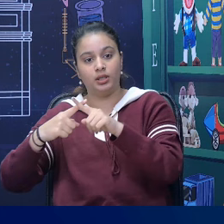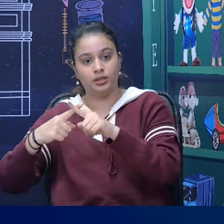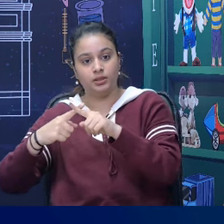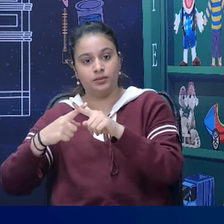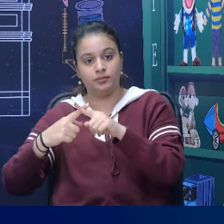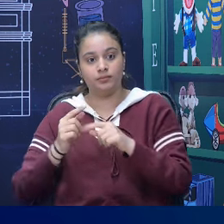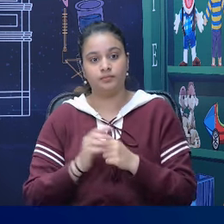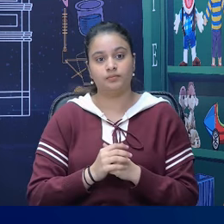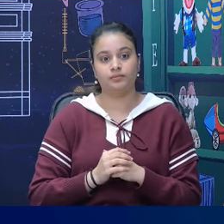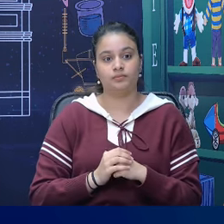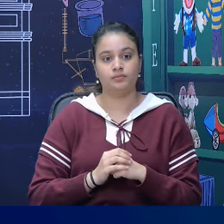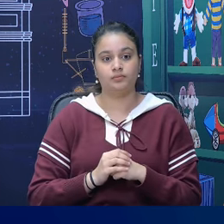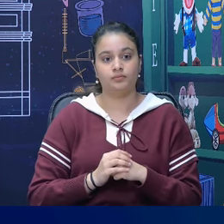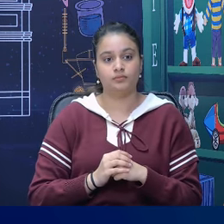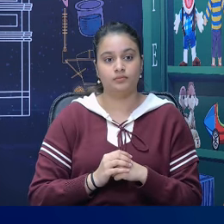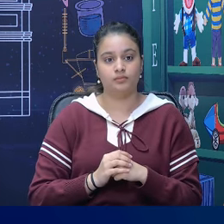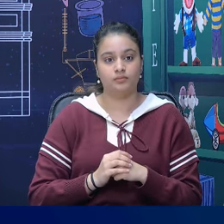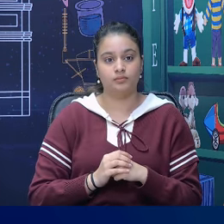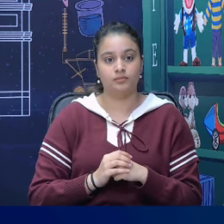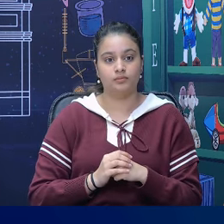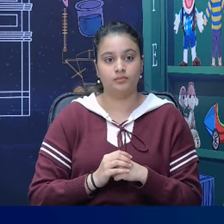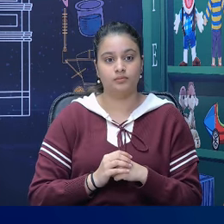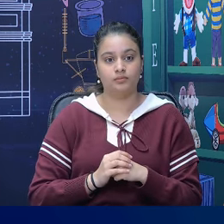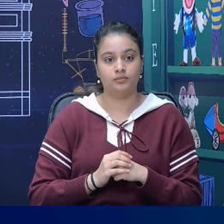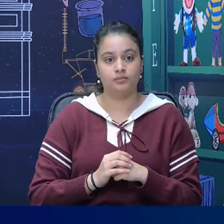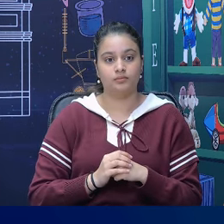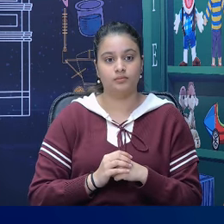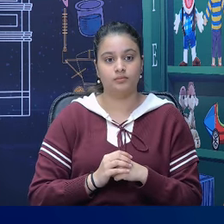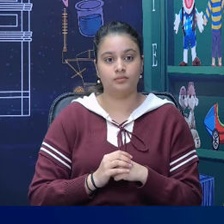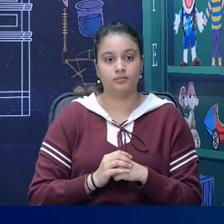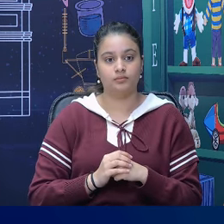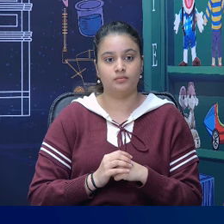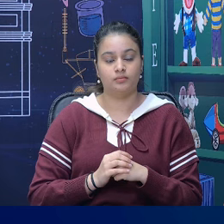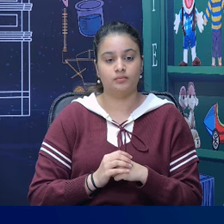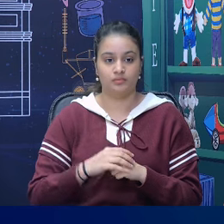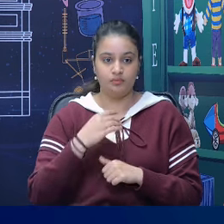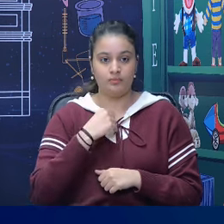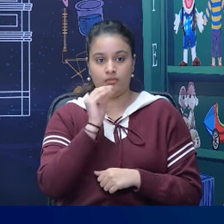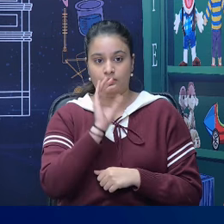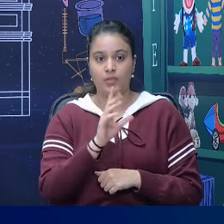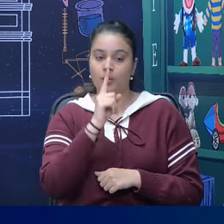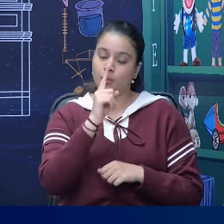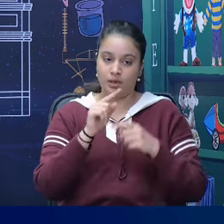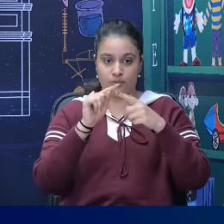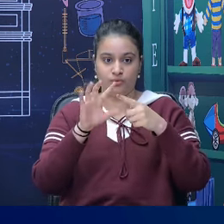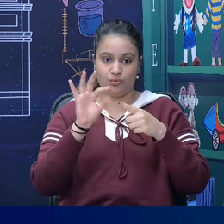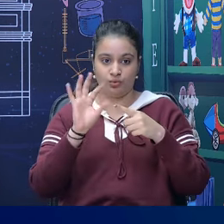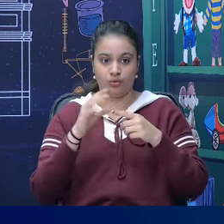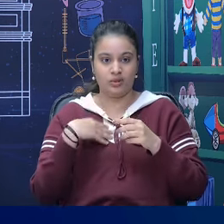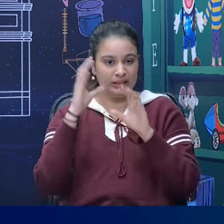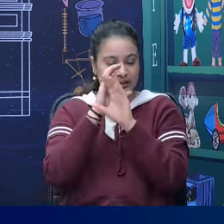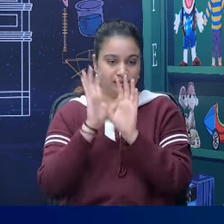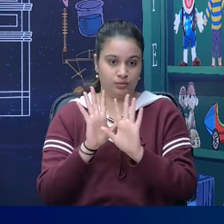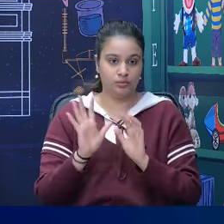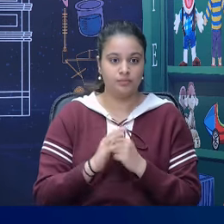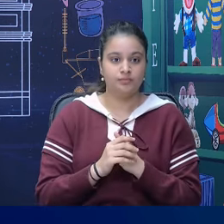पहले वाले एक्स की दो है और पीछे वाले की एक जो मैं मैं हाईलाइट मैं आपको बताती हूं एक एक करके लेते हैं ताकि कंफ्यूजन ना हो फर्स्ट